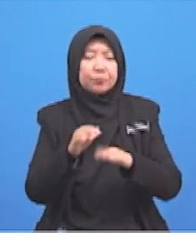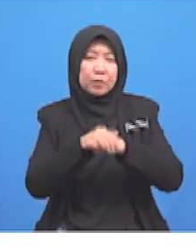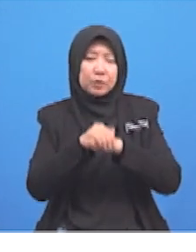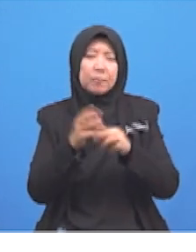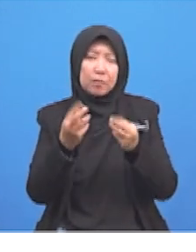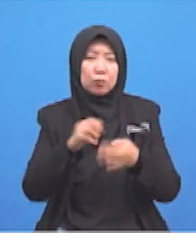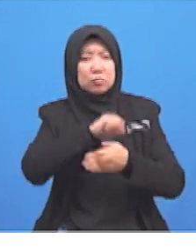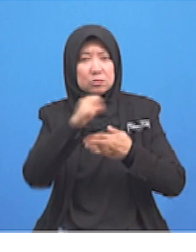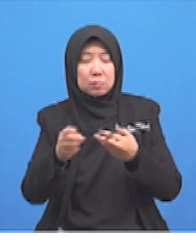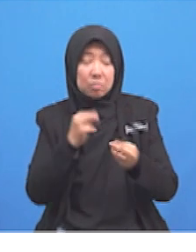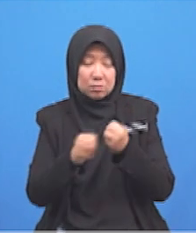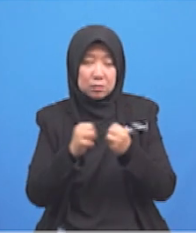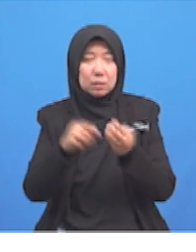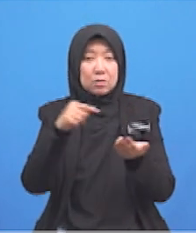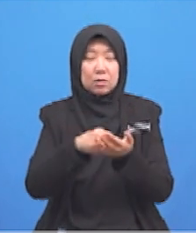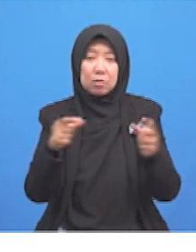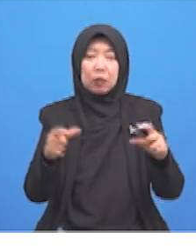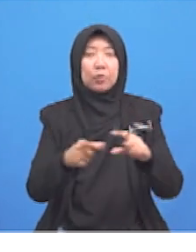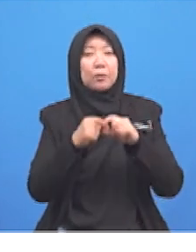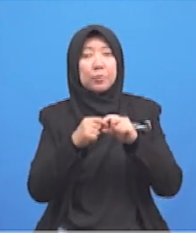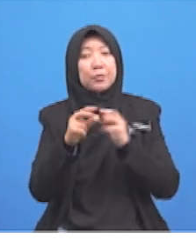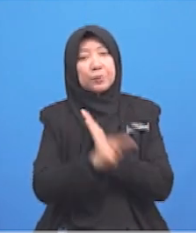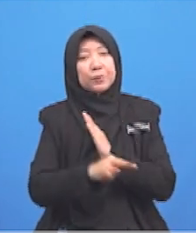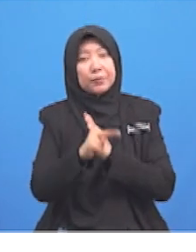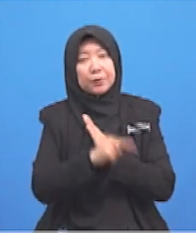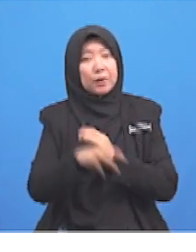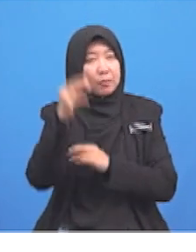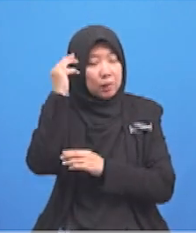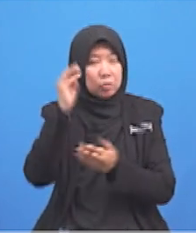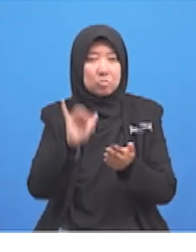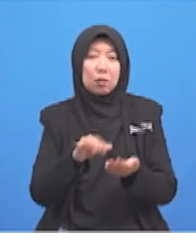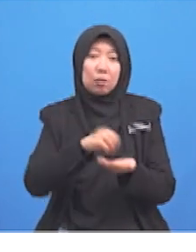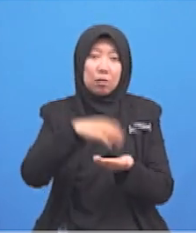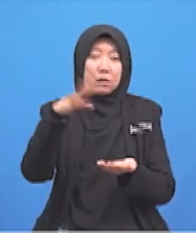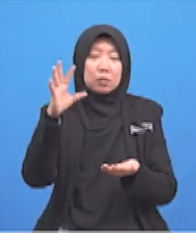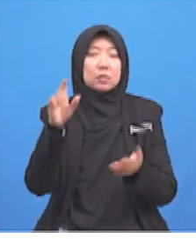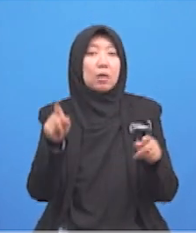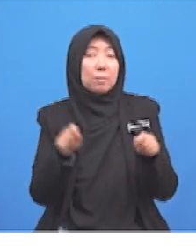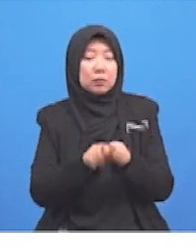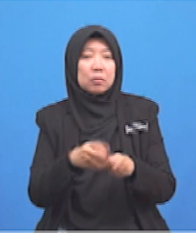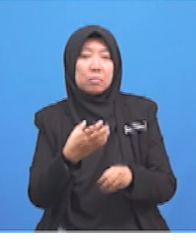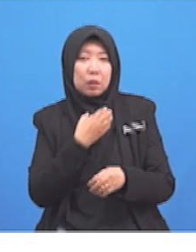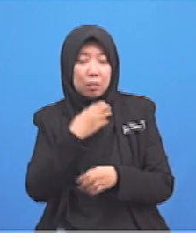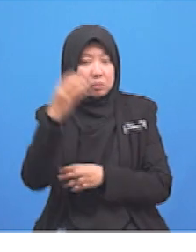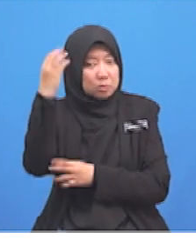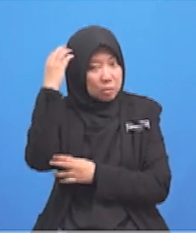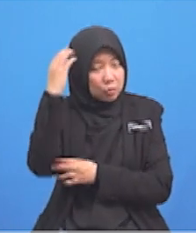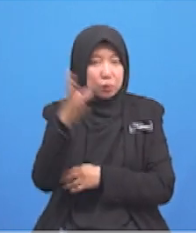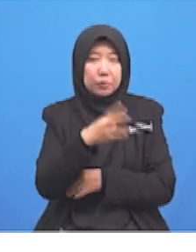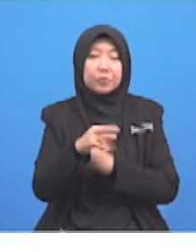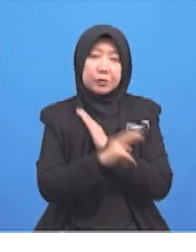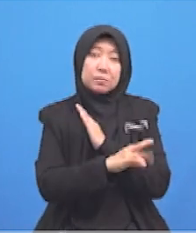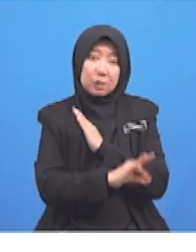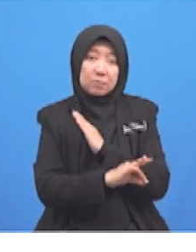kewangan Pahang dengan menggabungkan negeri-negeri Melayu yang kaya seperti Perak, Selangor dan Negeri